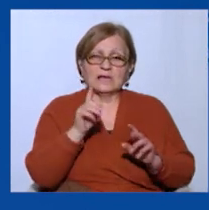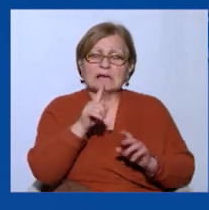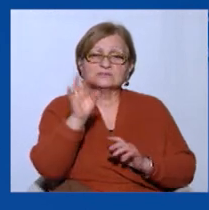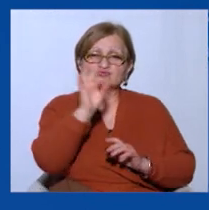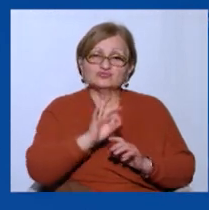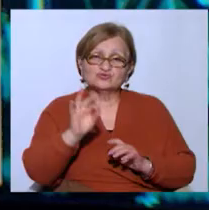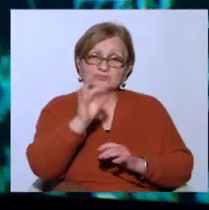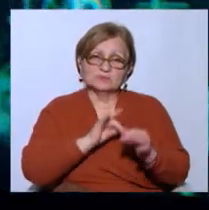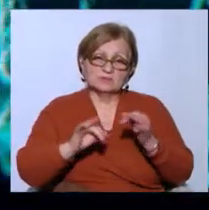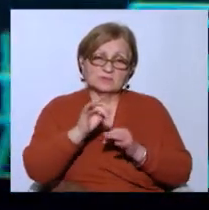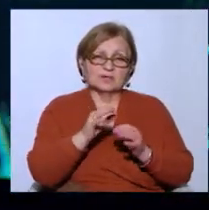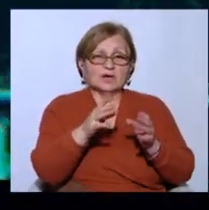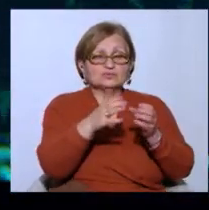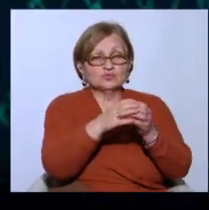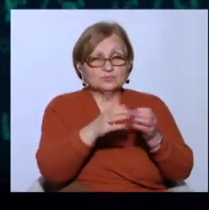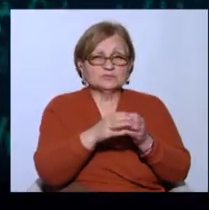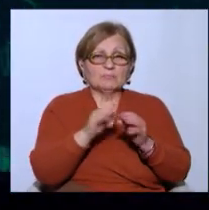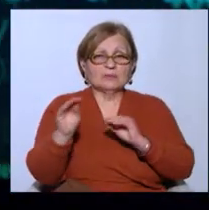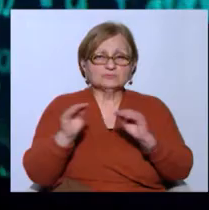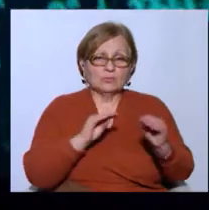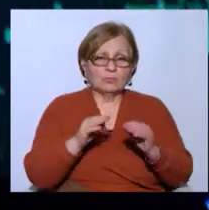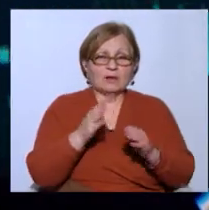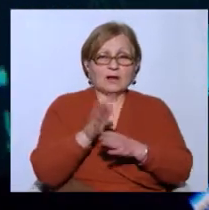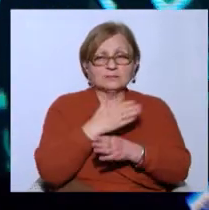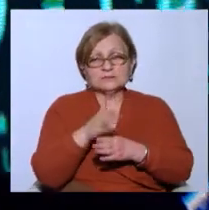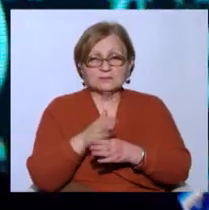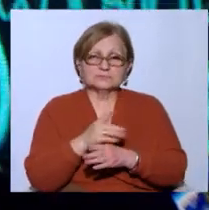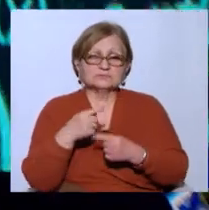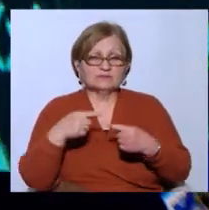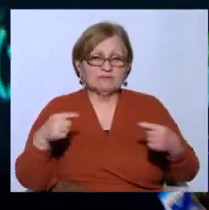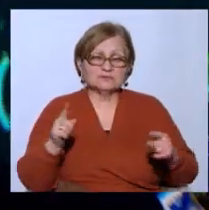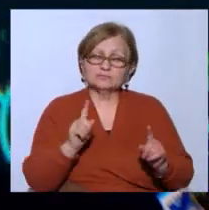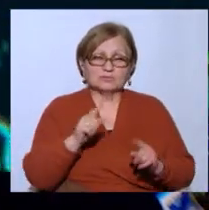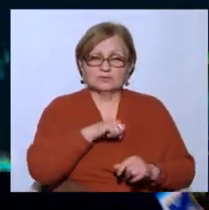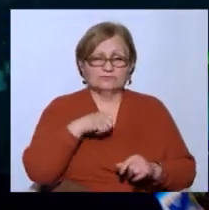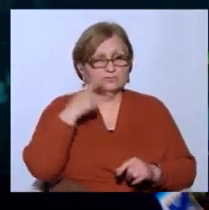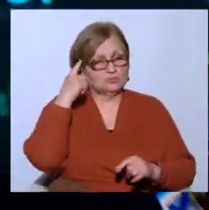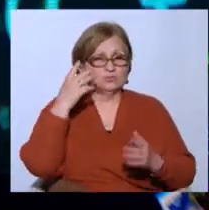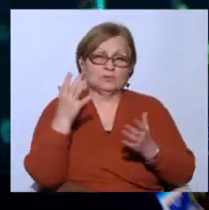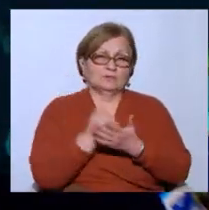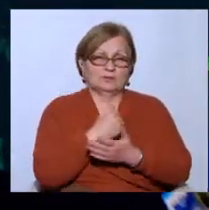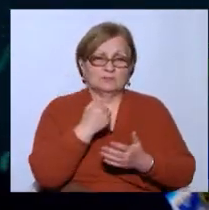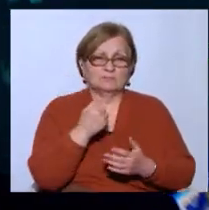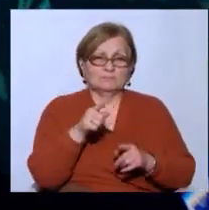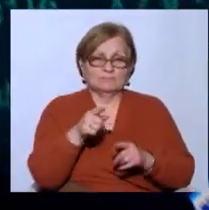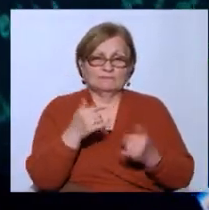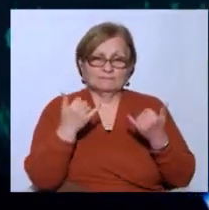საუბარი. წყობა არის, ჯუფდება, განანაცვლება თუ სხვადასხვა თუ სხვა კომბინაცია. ეს იყო